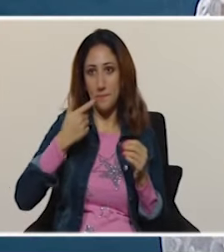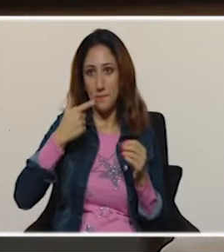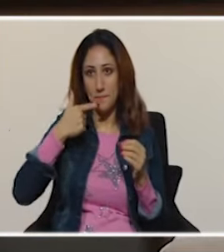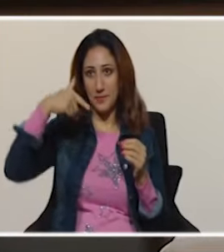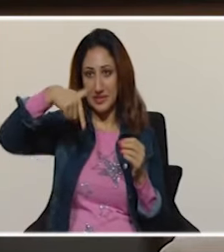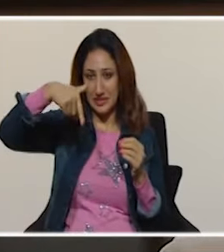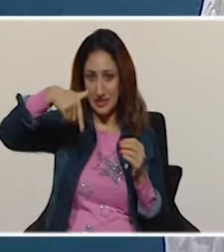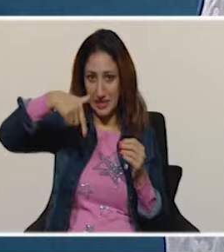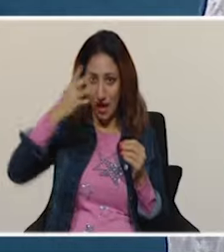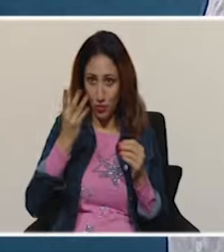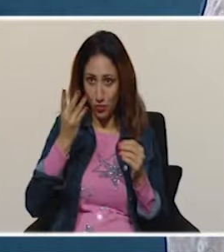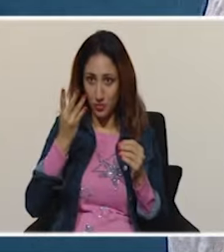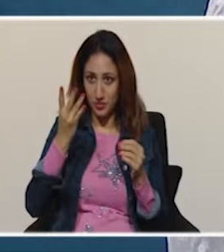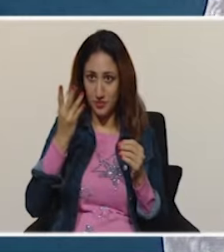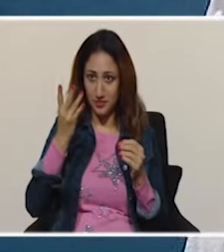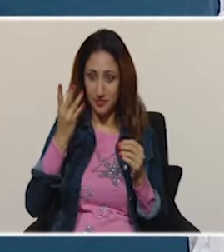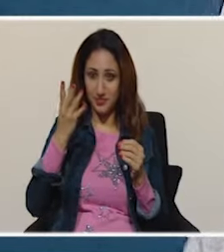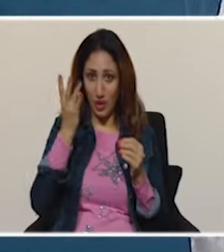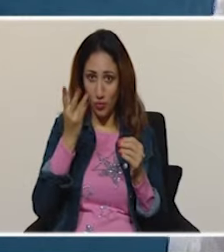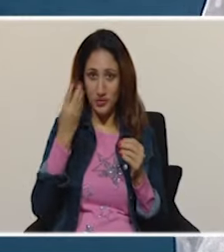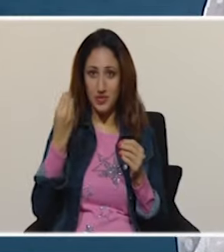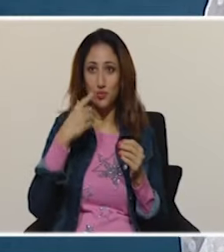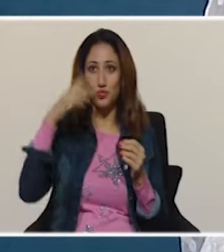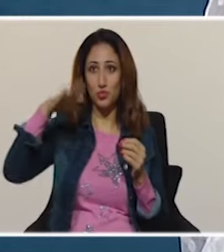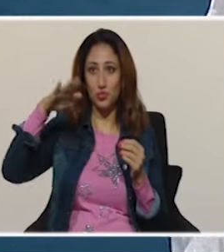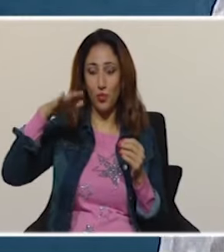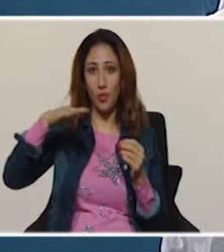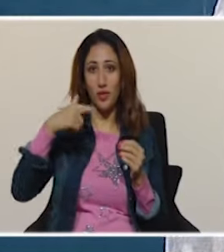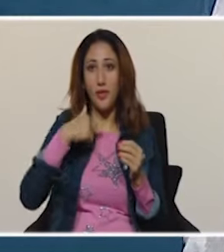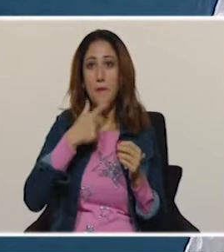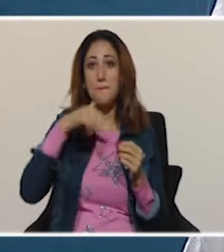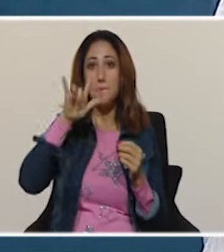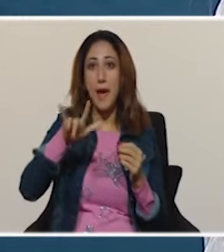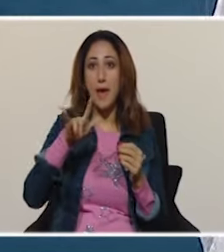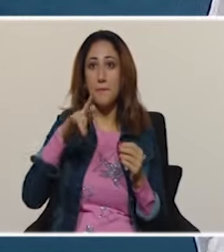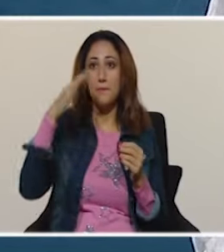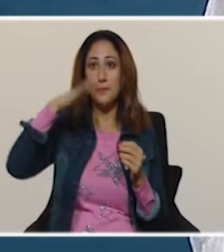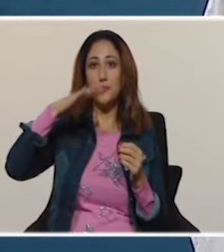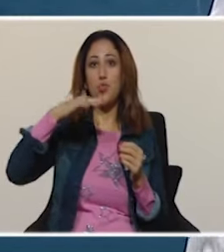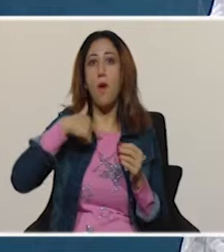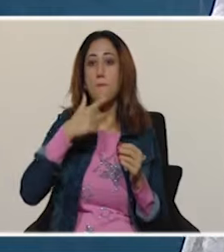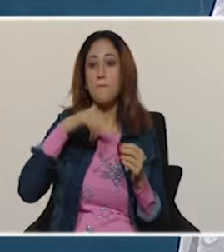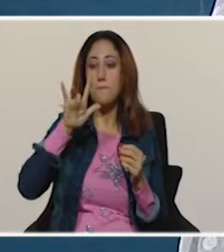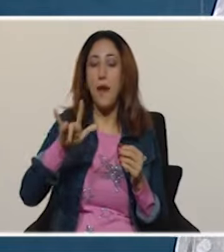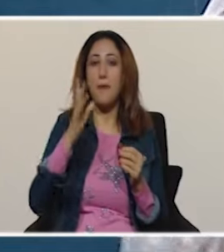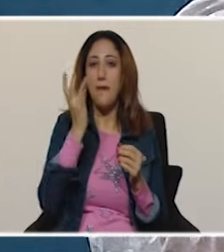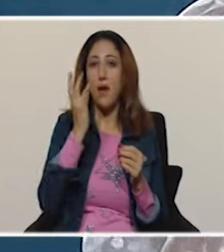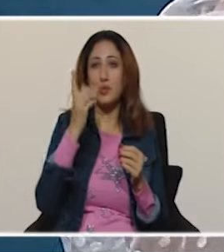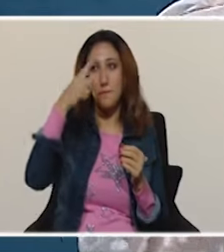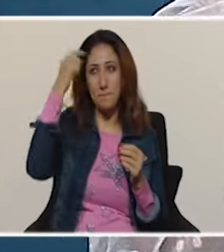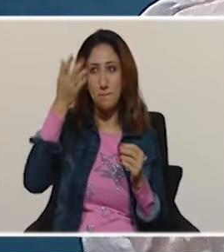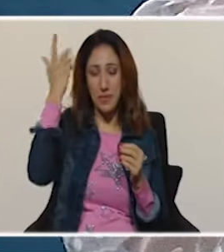وهو جاهز دلوقتي يتجوز؟ انا بدي اتجوزه كتير صغير. انا لو بيرجع في الزمن هتجوز 13 سنه او 14 سنه.